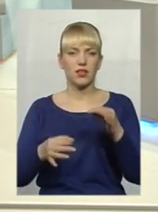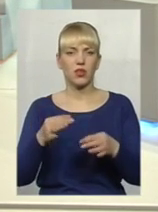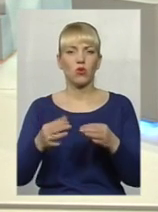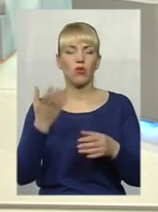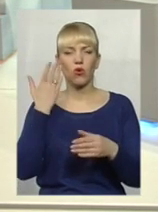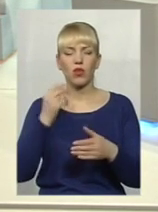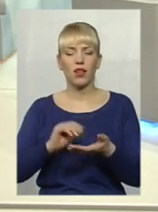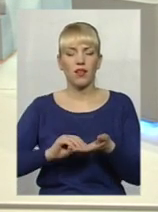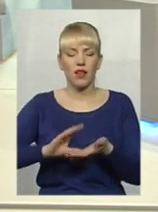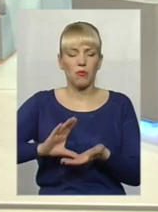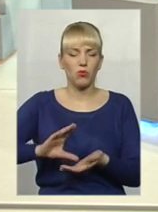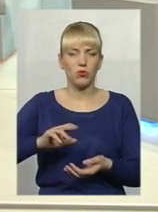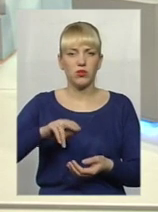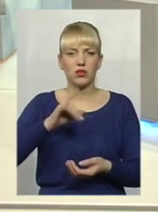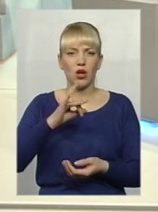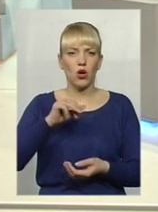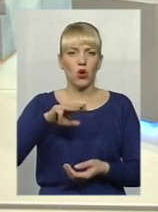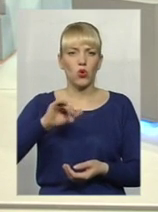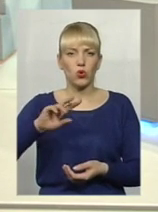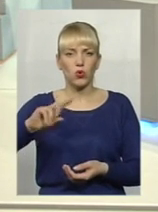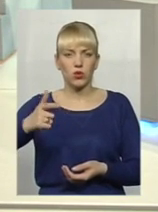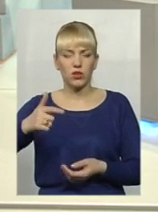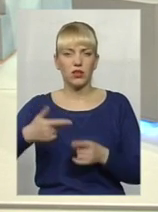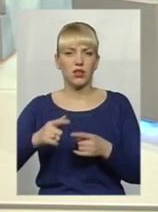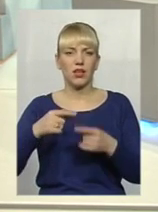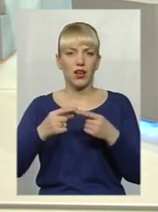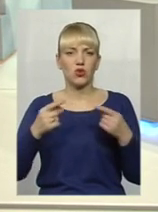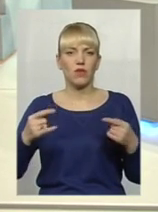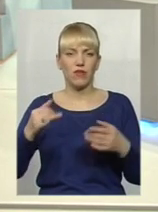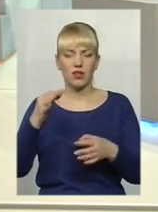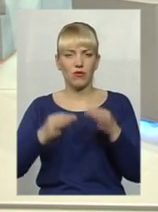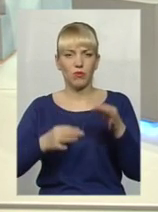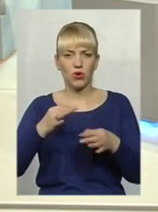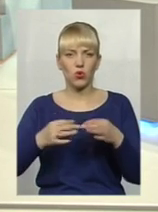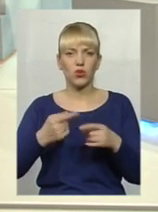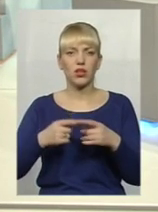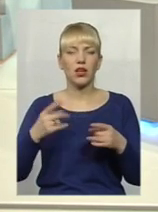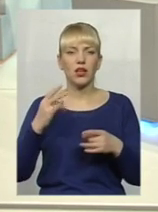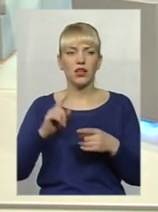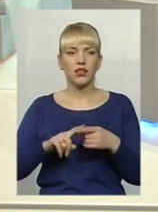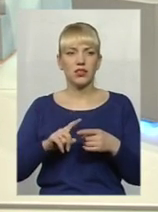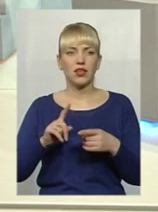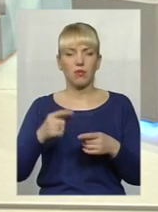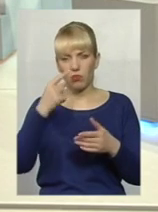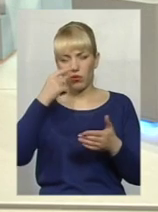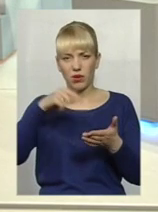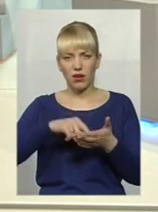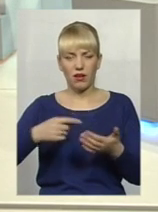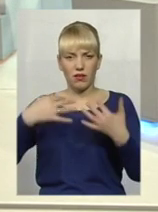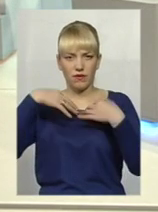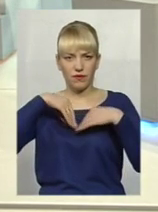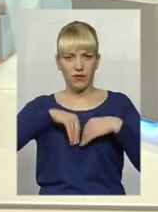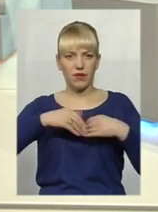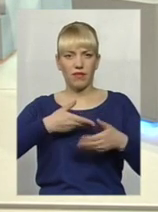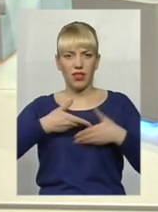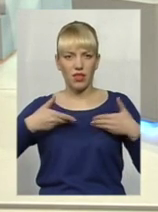ці ртутні речовини в навколишньому середовищі, вони все одно по ланцюгах живлення потім потрапляють до нас таки